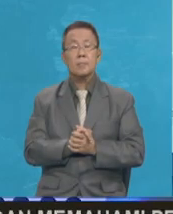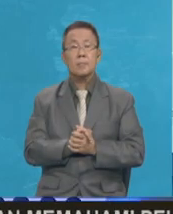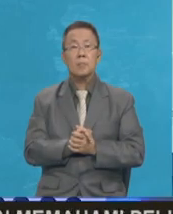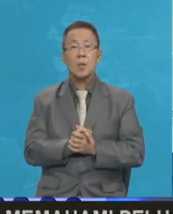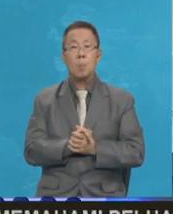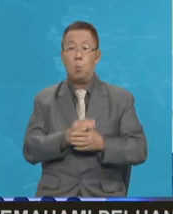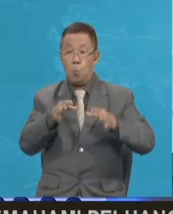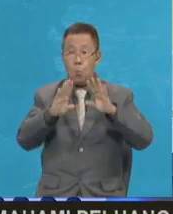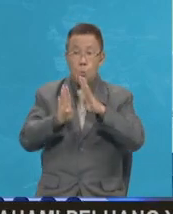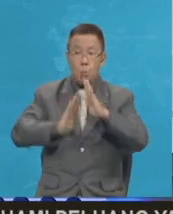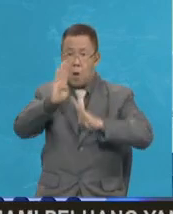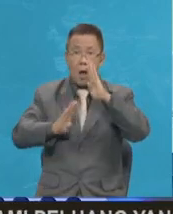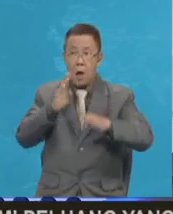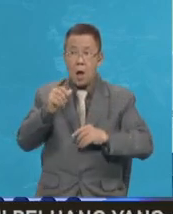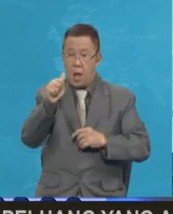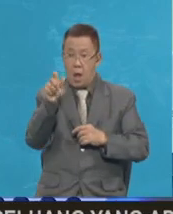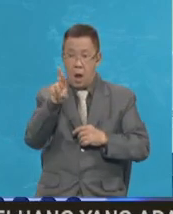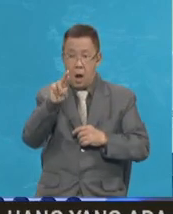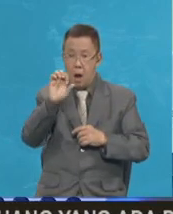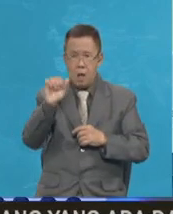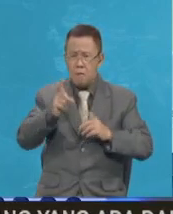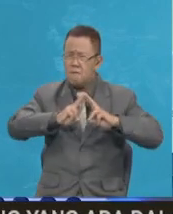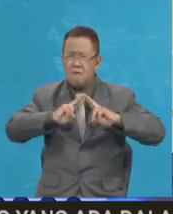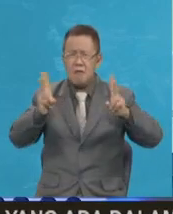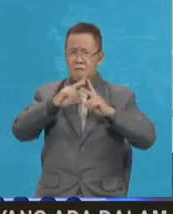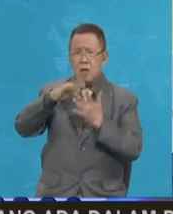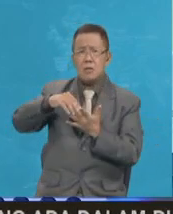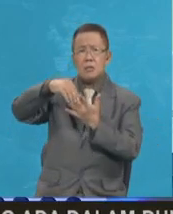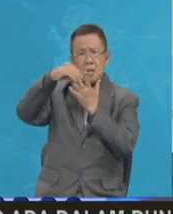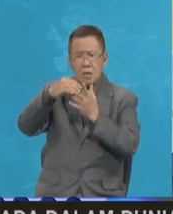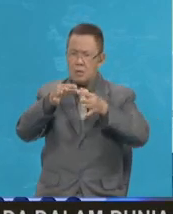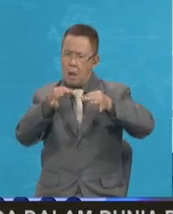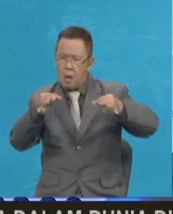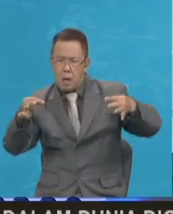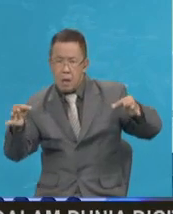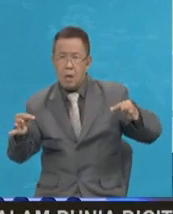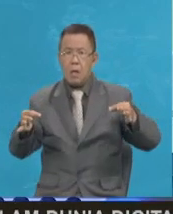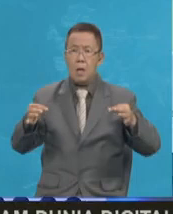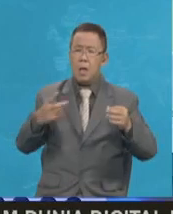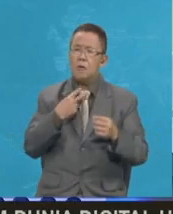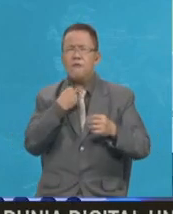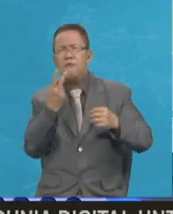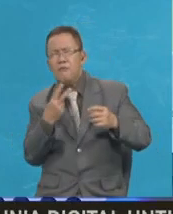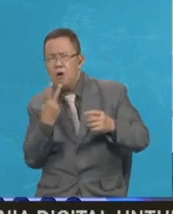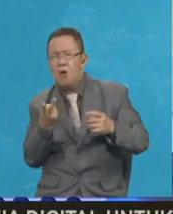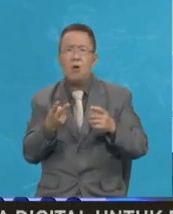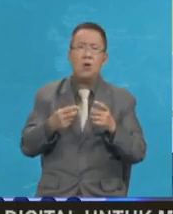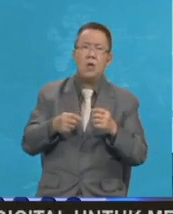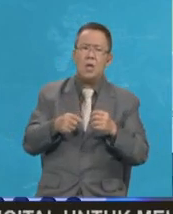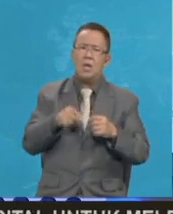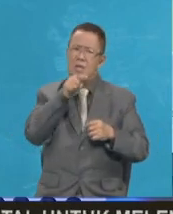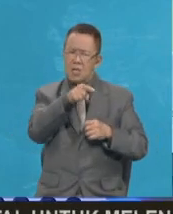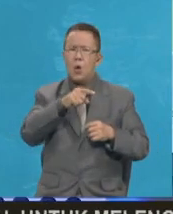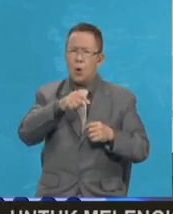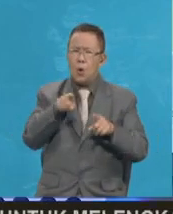Hai bahasa Arab adalah base yang istimewa dari segi struktur ayatnya tatabahasa pembentukan perkataannya Bahkan ia